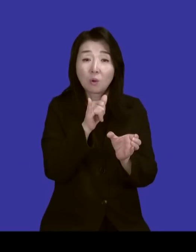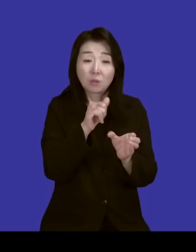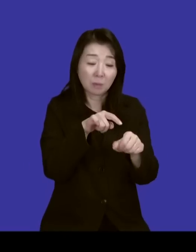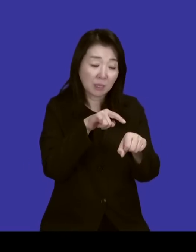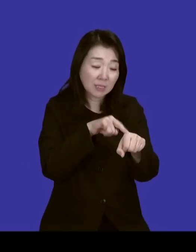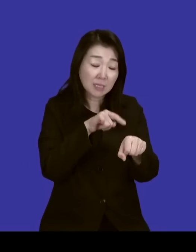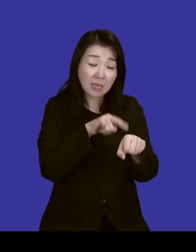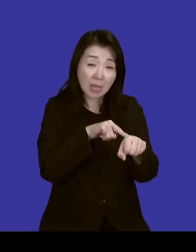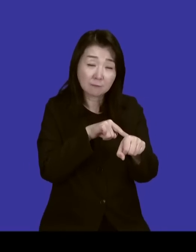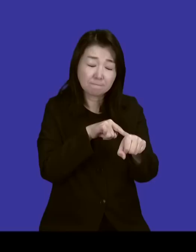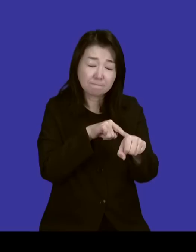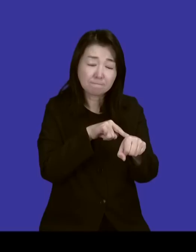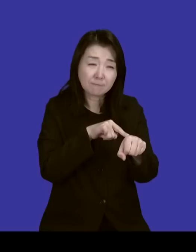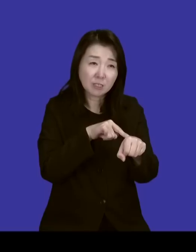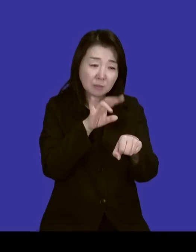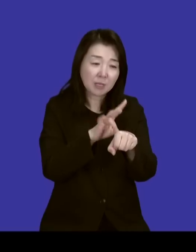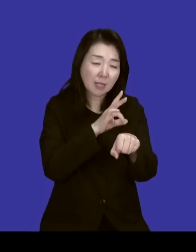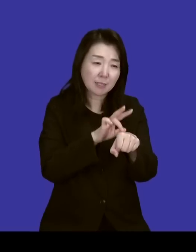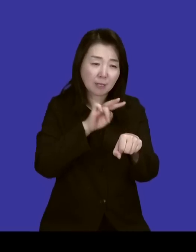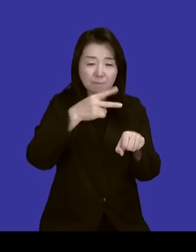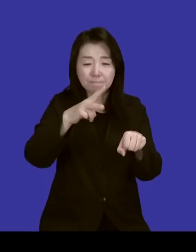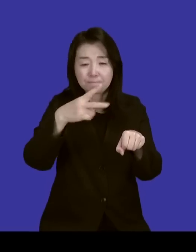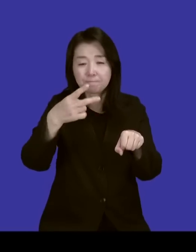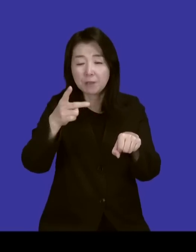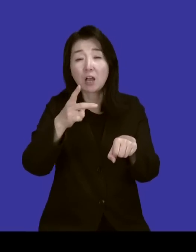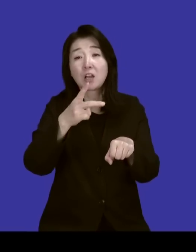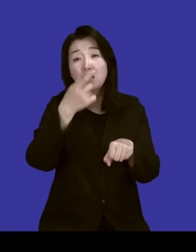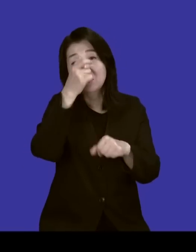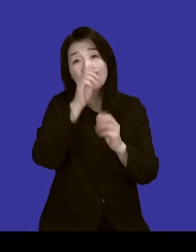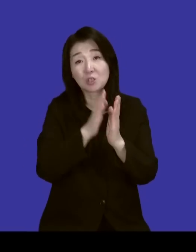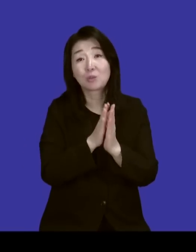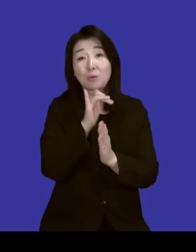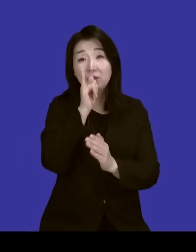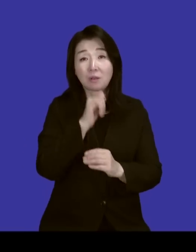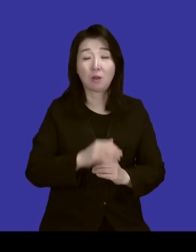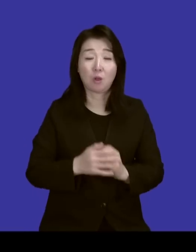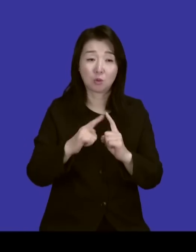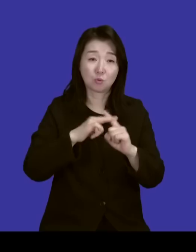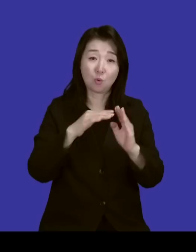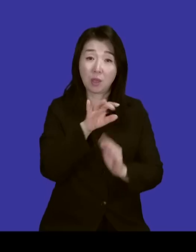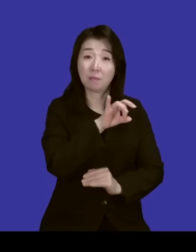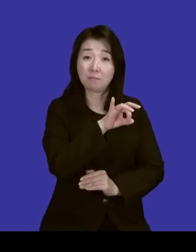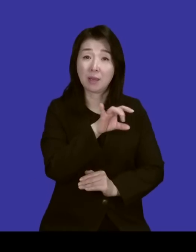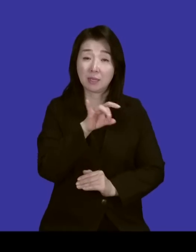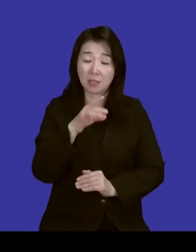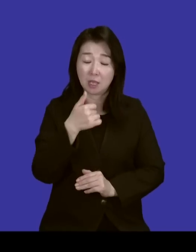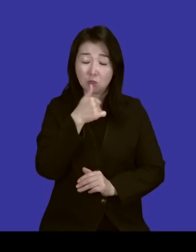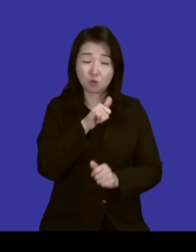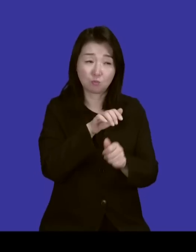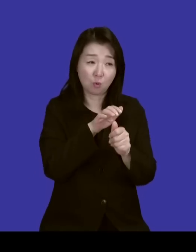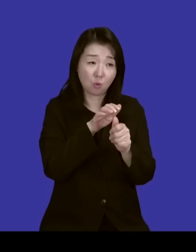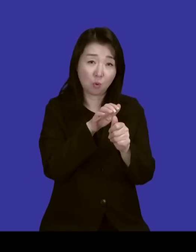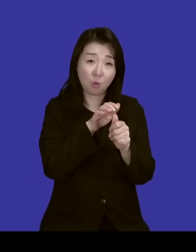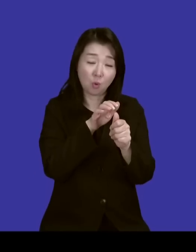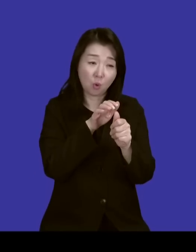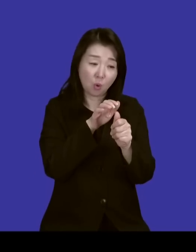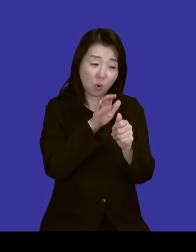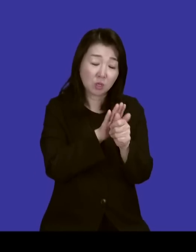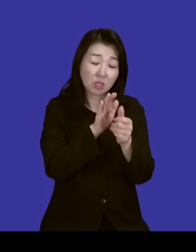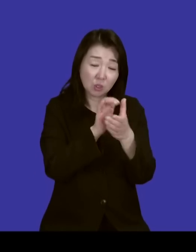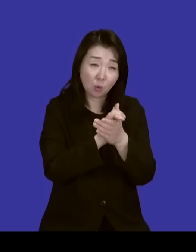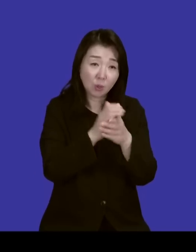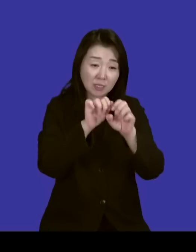시간 돌아가면서 그것을 기도해요. 네. 그래서 교회마다 그런 중보기도 시스템이 있으면 제일